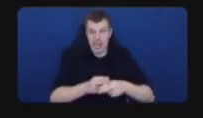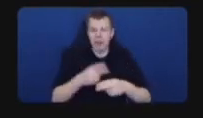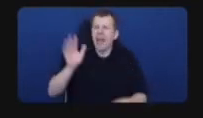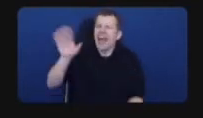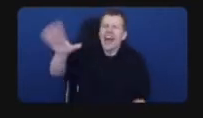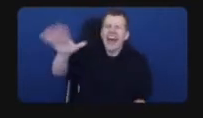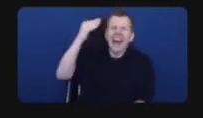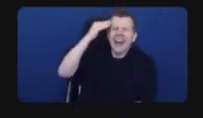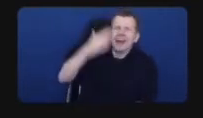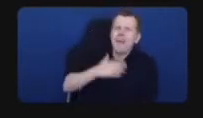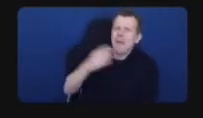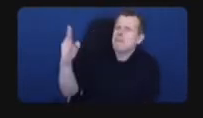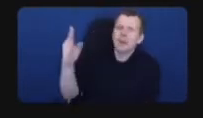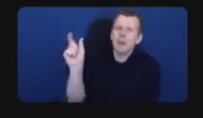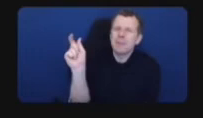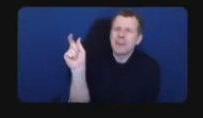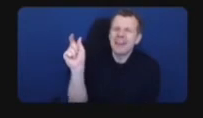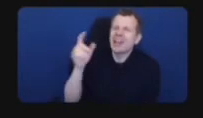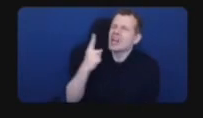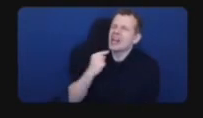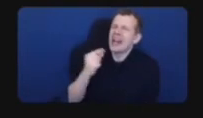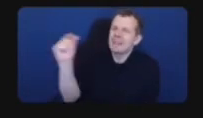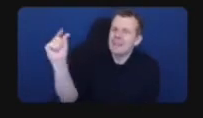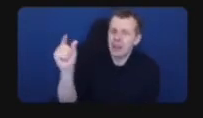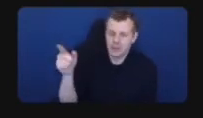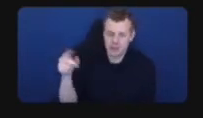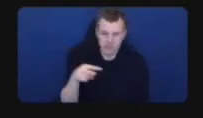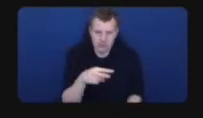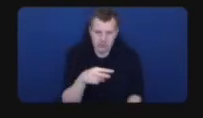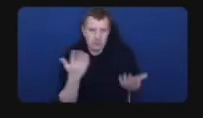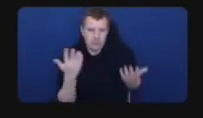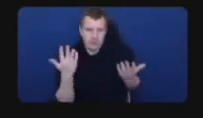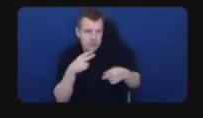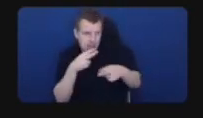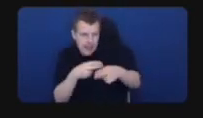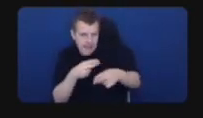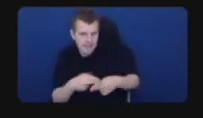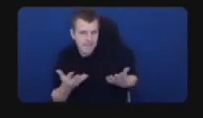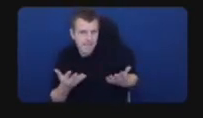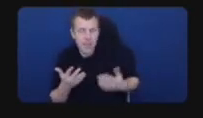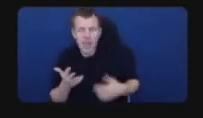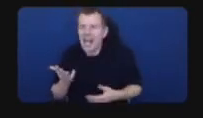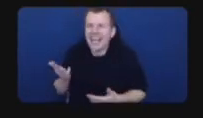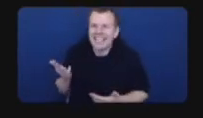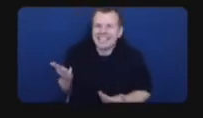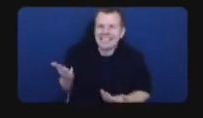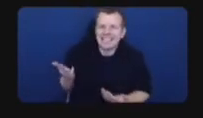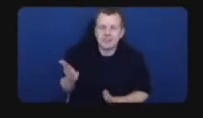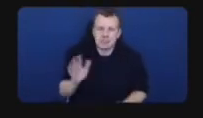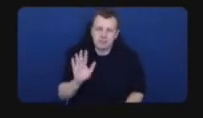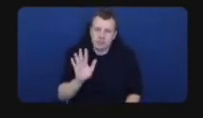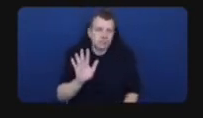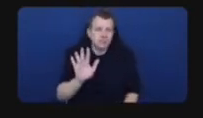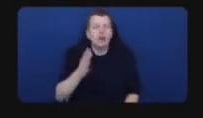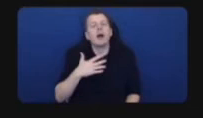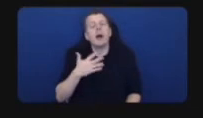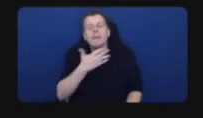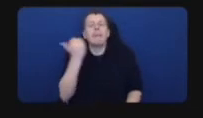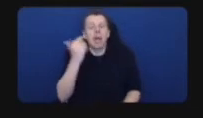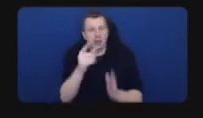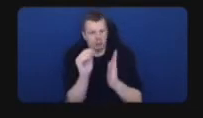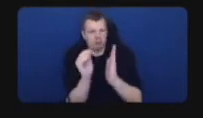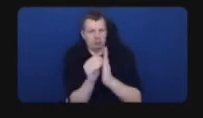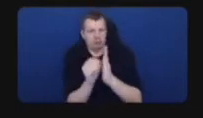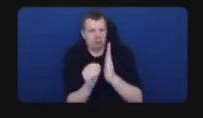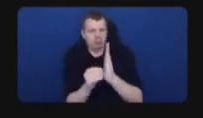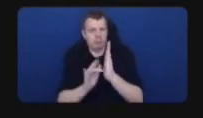候呢，你们来，如果你们跟我描述我吃的药是什么样子的，那对我来说，我本人不是医生，所以我很